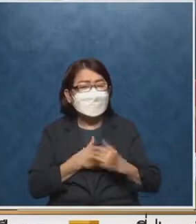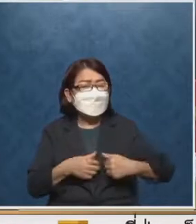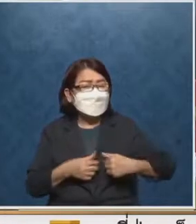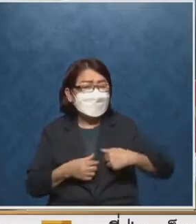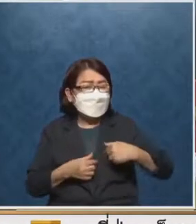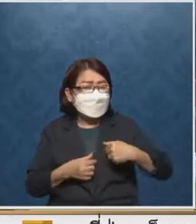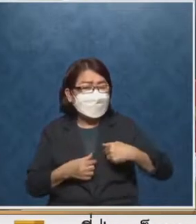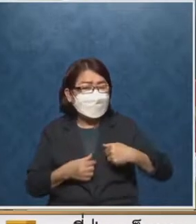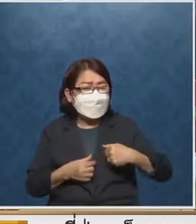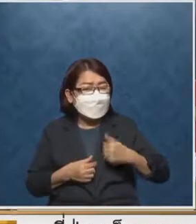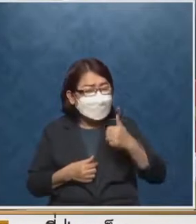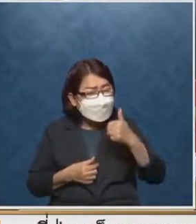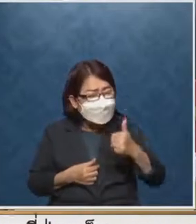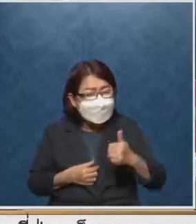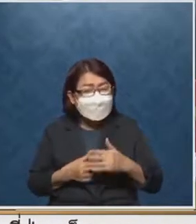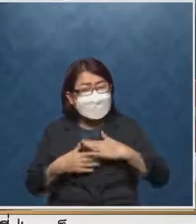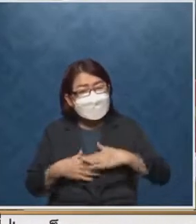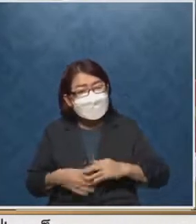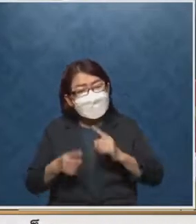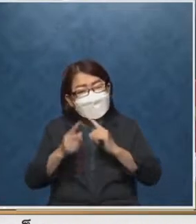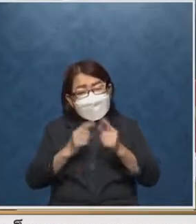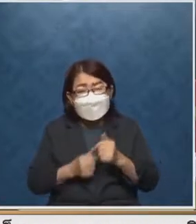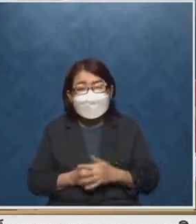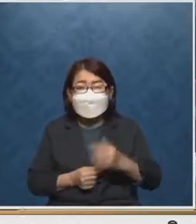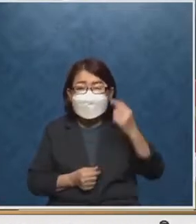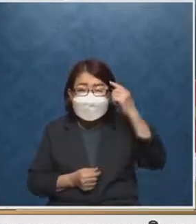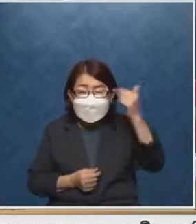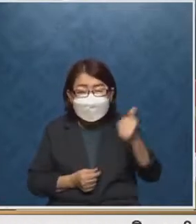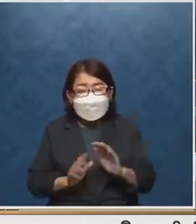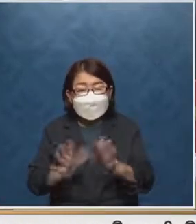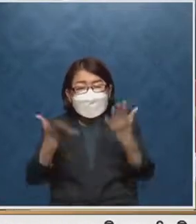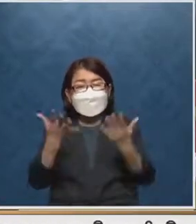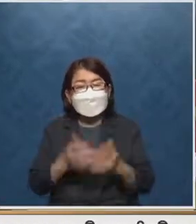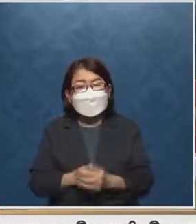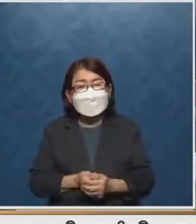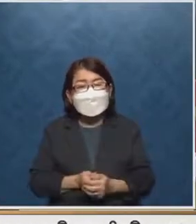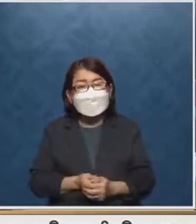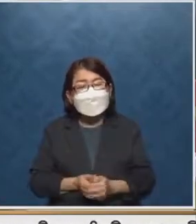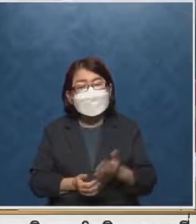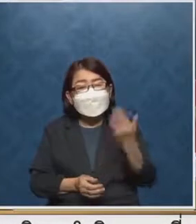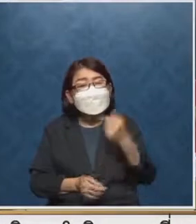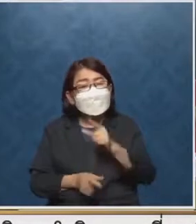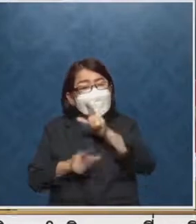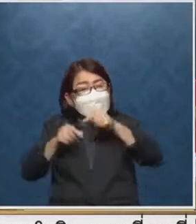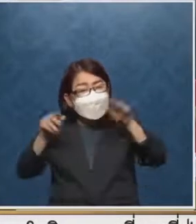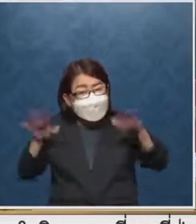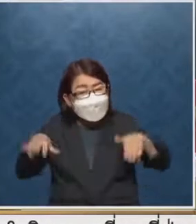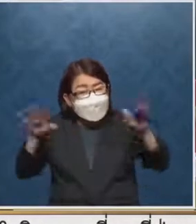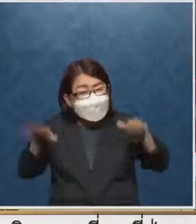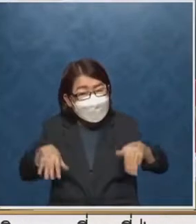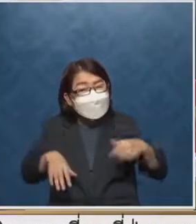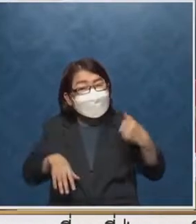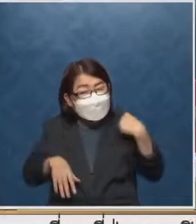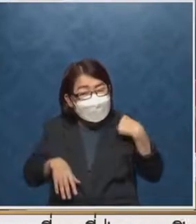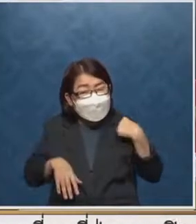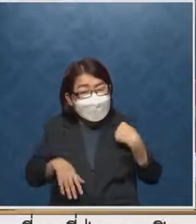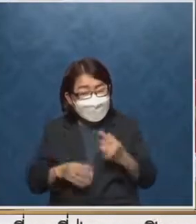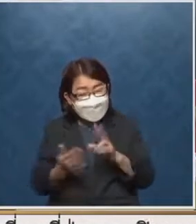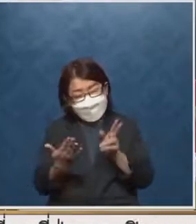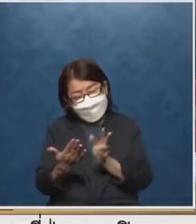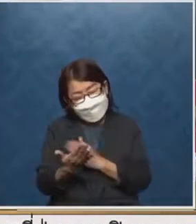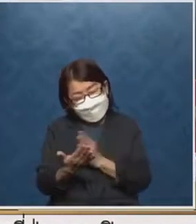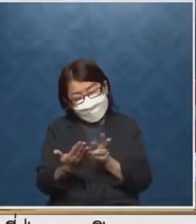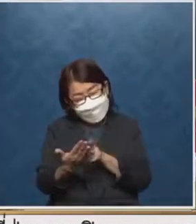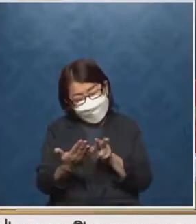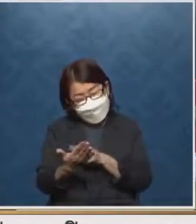ในจิตใจมันหายไปอยู่ที่ไหนหมดครับหนังสืออย่างนกกังเขนสมัยเด็กๆที่ผมอ่านเนี่ยอ่านแล้วมันสร้างความ